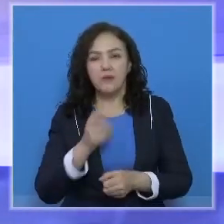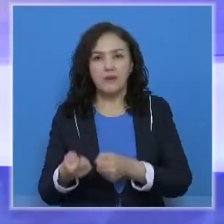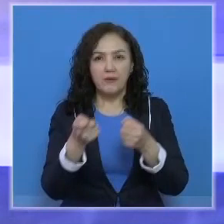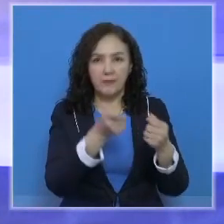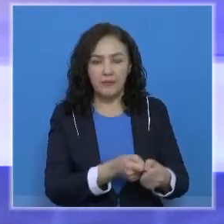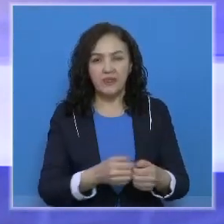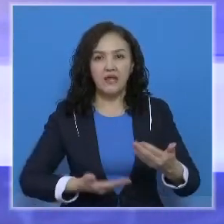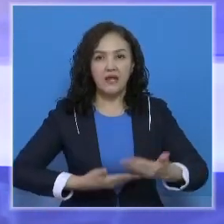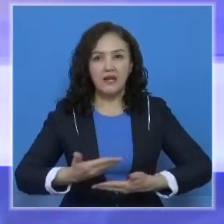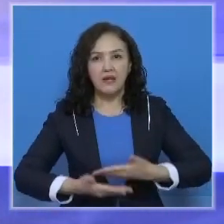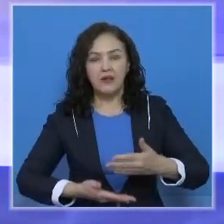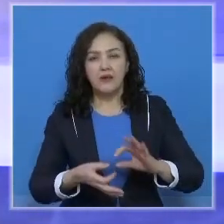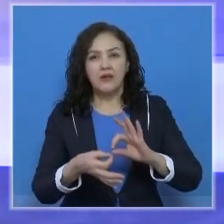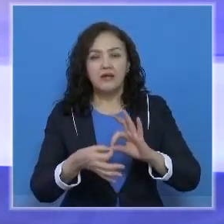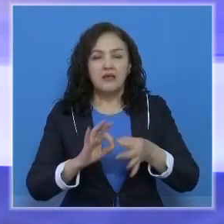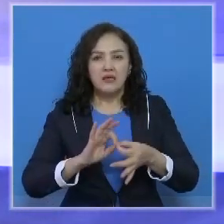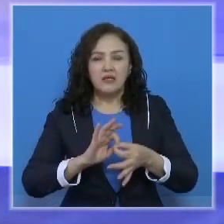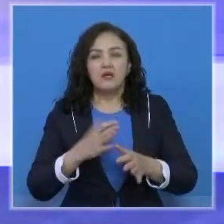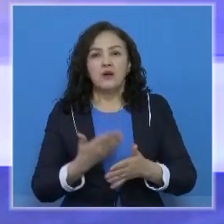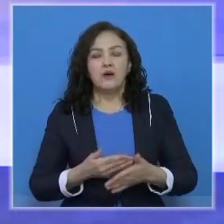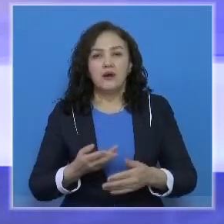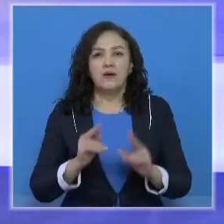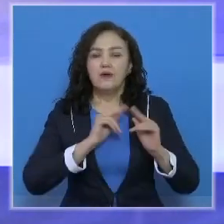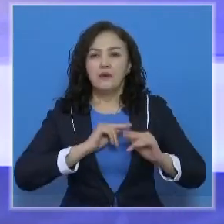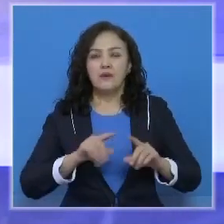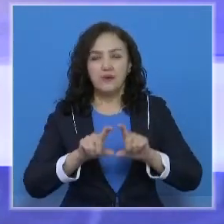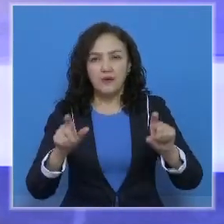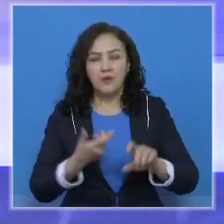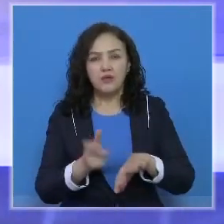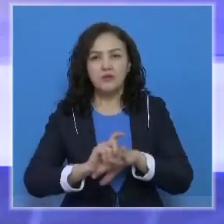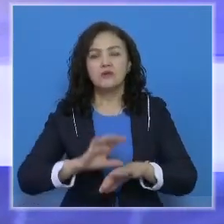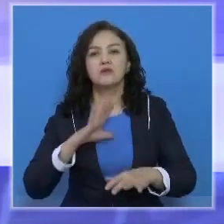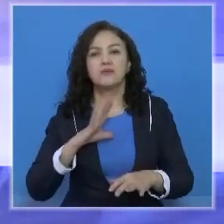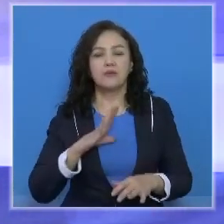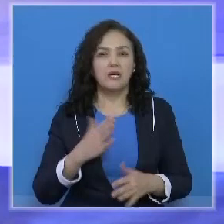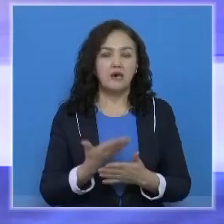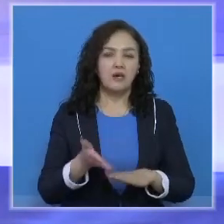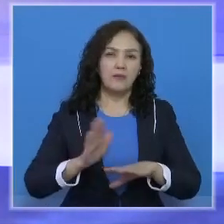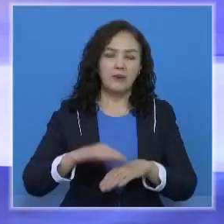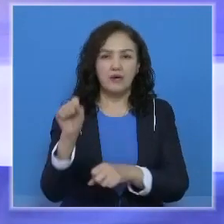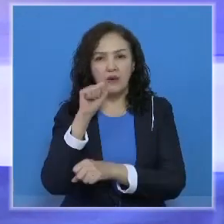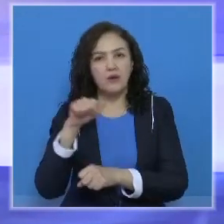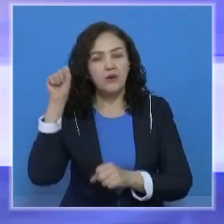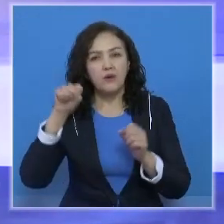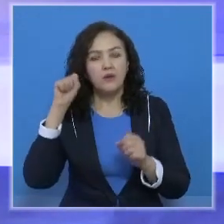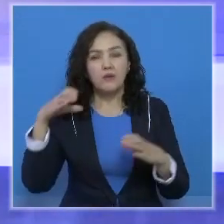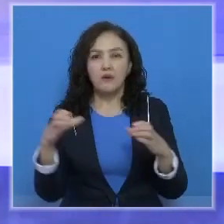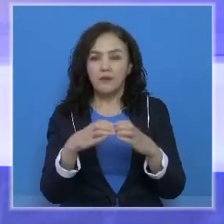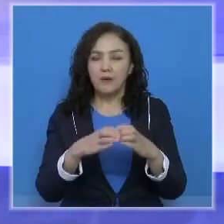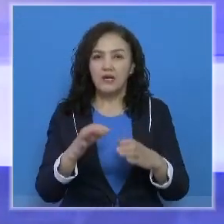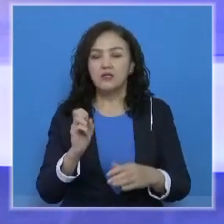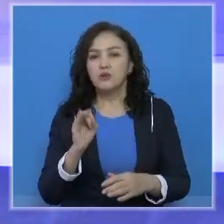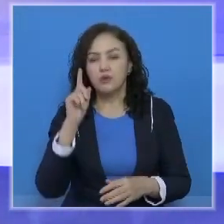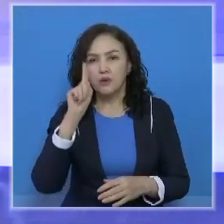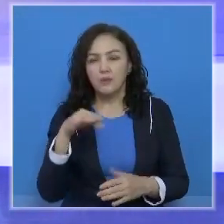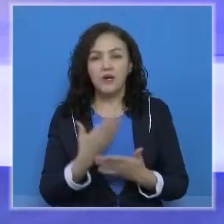снег. Пешеходам тем временем не сладко. Добраться до работы и в школу стало очень сложно. Наша съемочная группа узнала, как службы ЖКХ